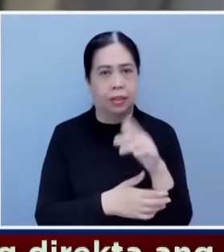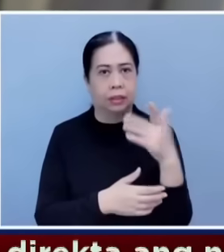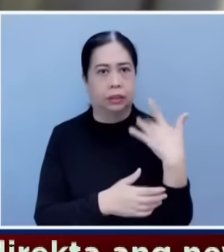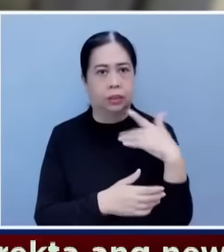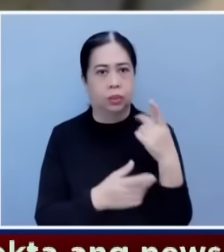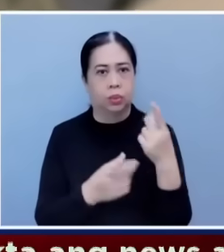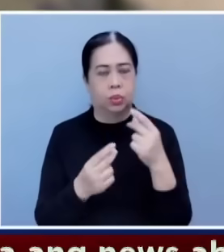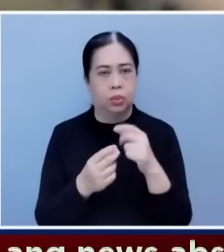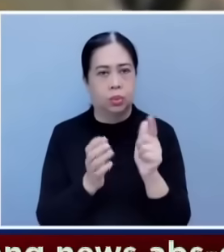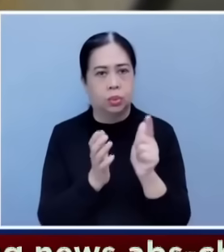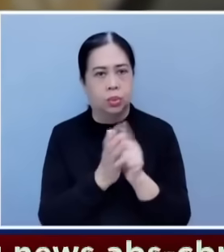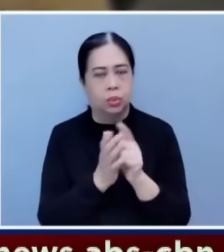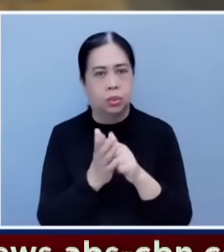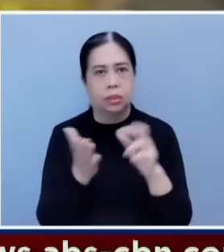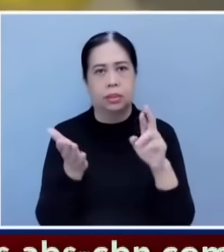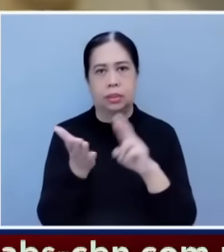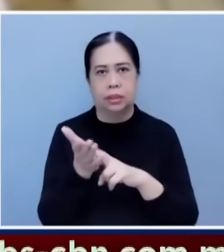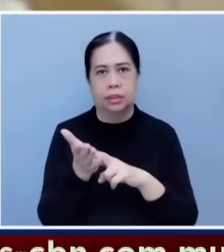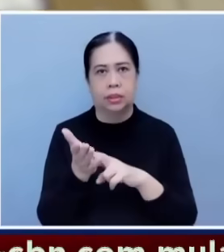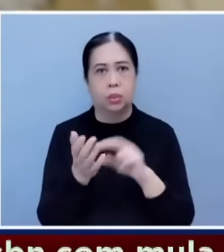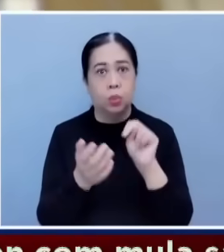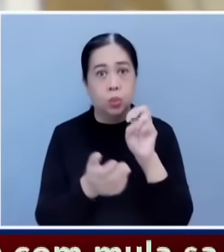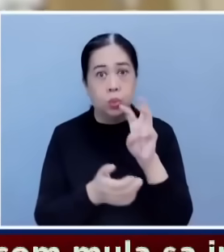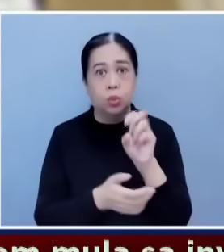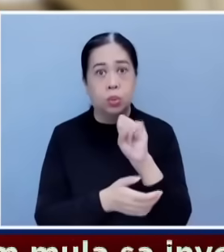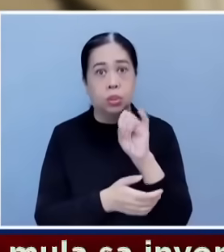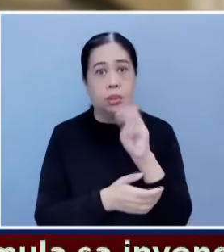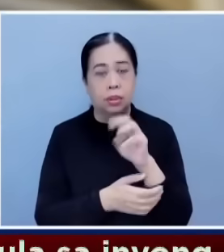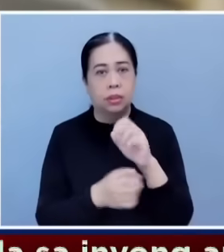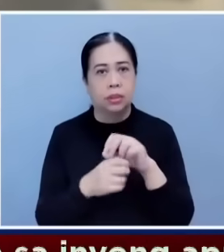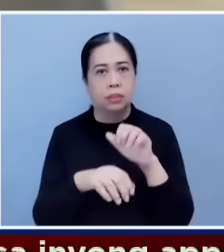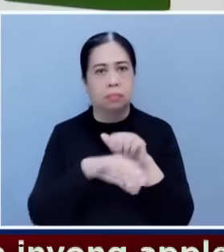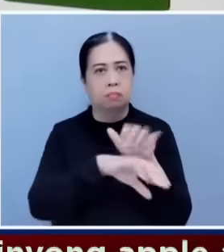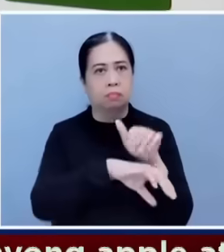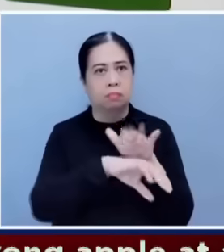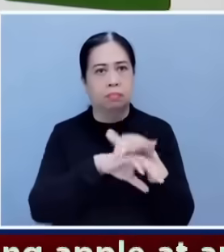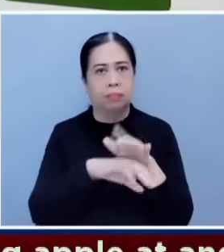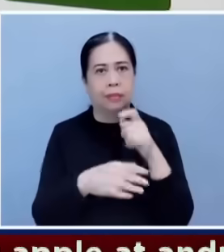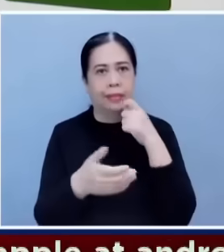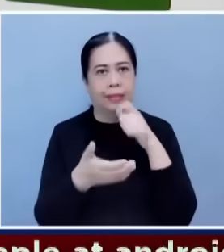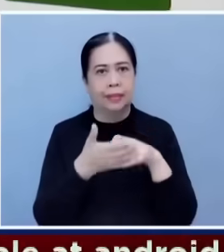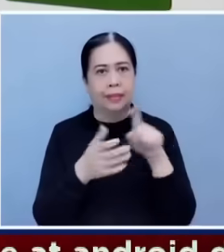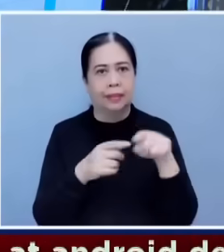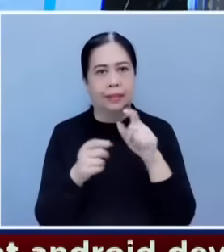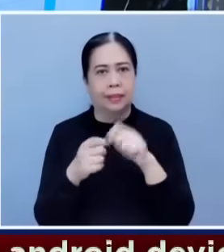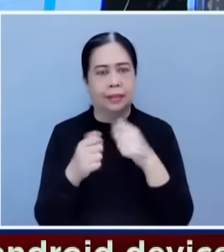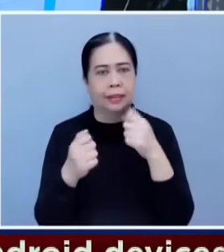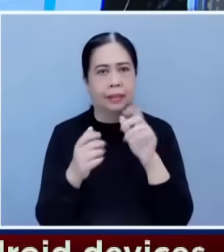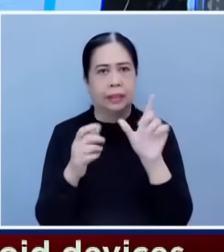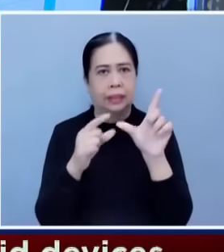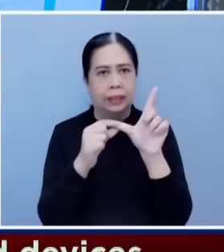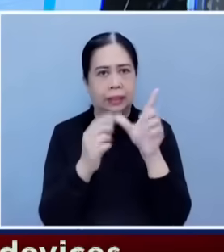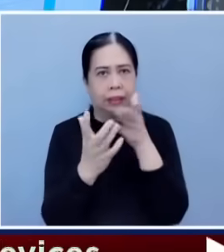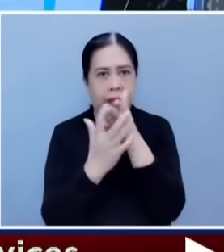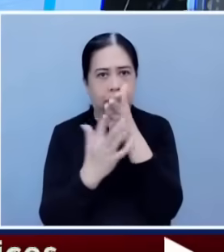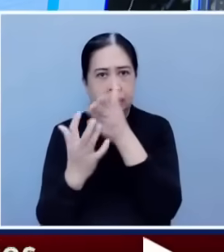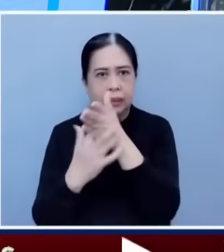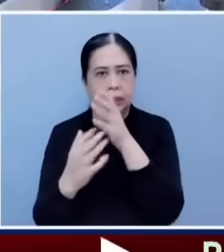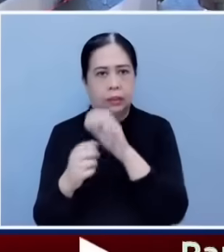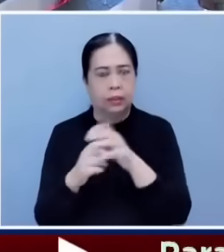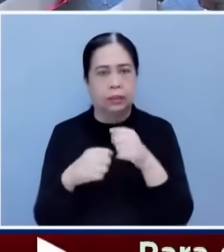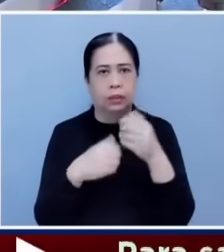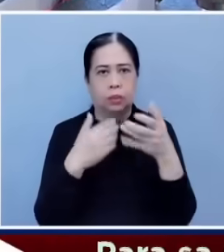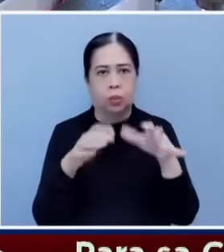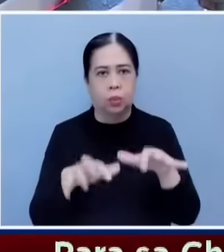ang iligal pagrehistro ng mga brand new SIM at magpadala ng mga text scams na may mga clickable link. Mga umaunder na